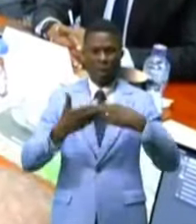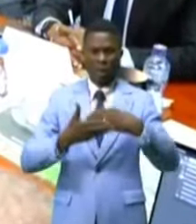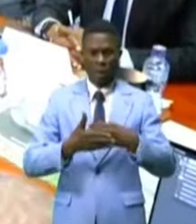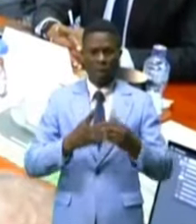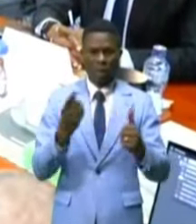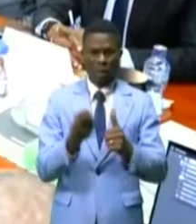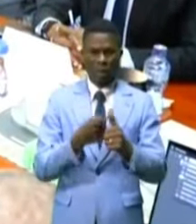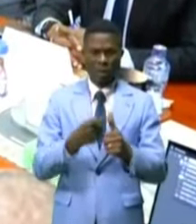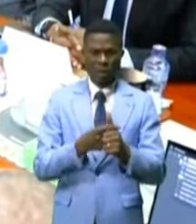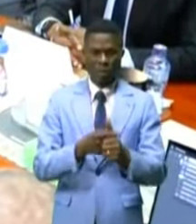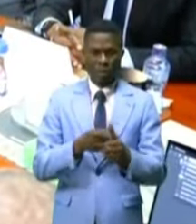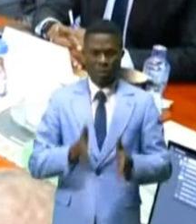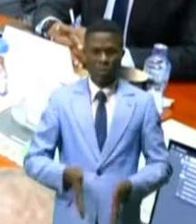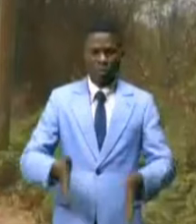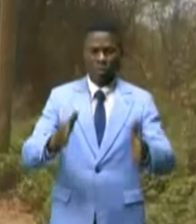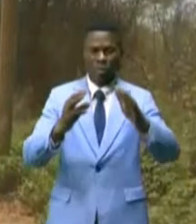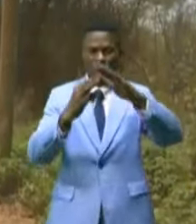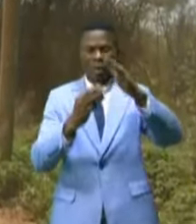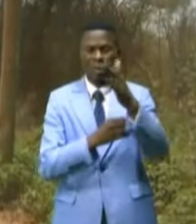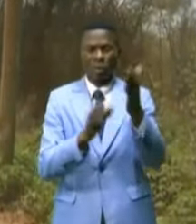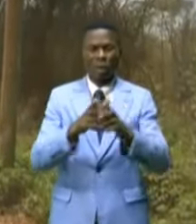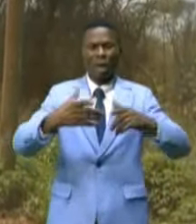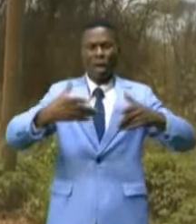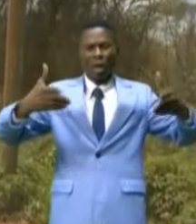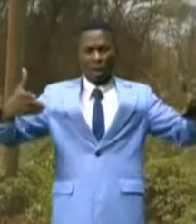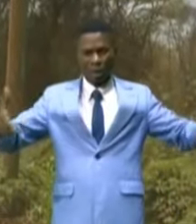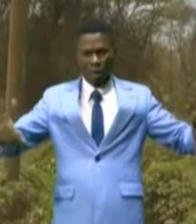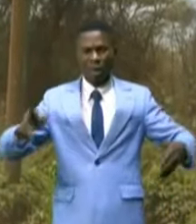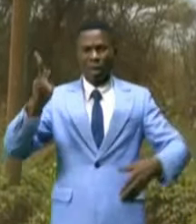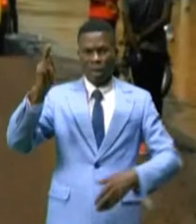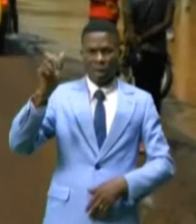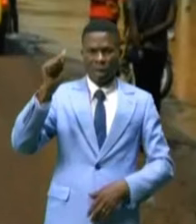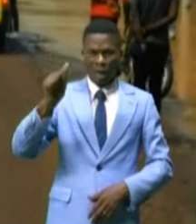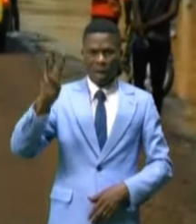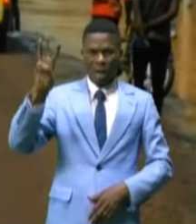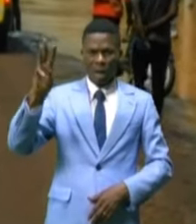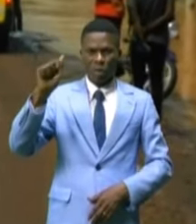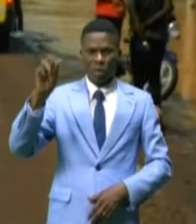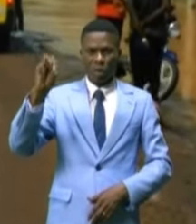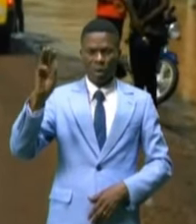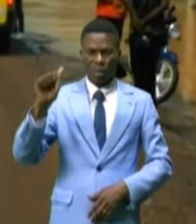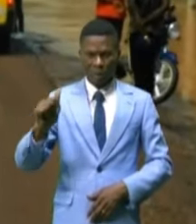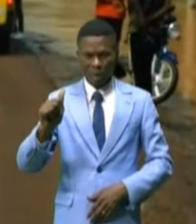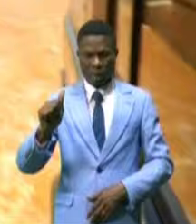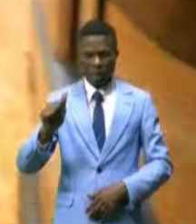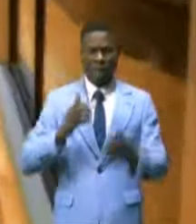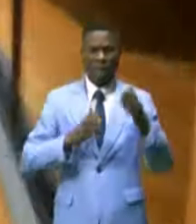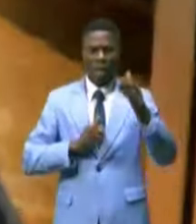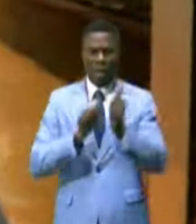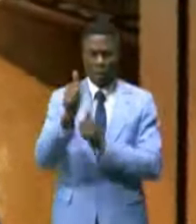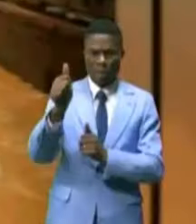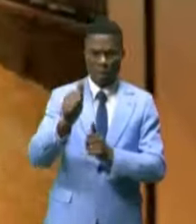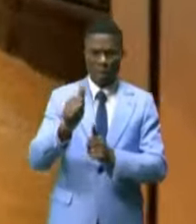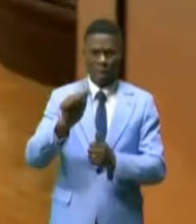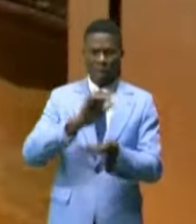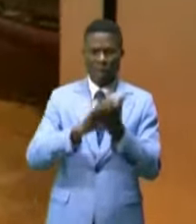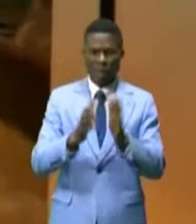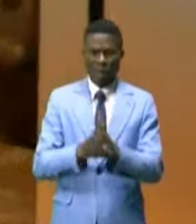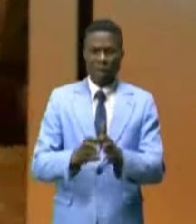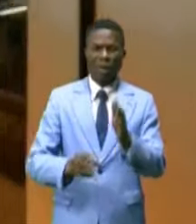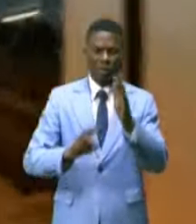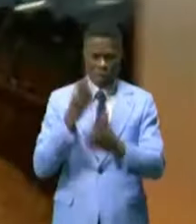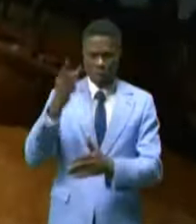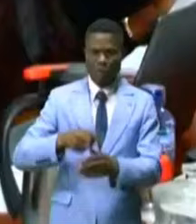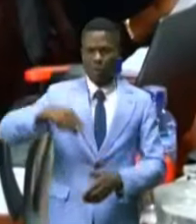notamment l'élargissement des ponts Kimono-Kawama, Kimilolo et Estelle qui vont passer à la hauteur de 2x2 voies. La